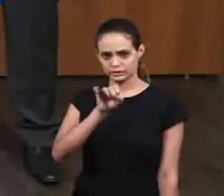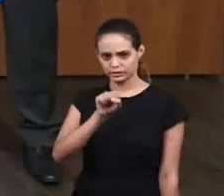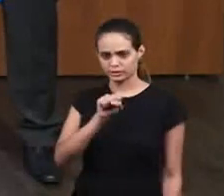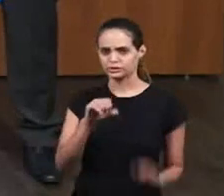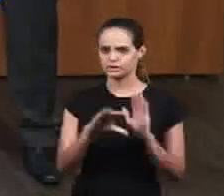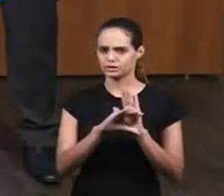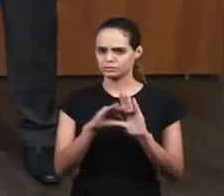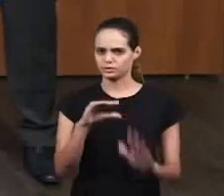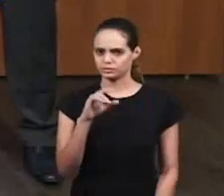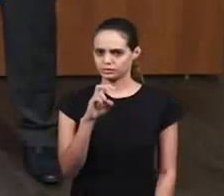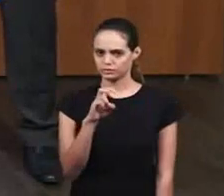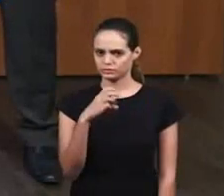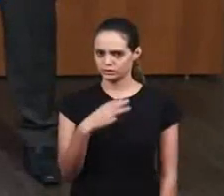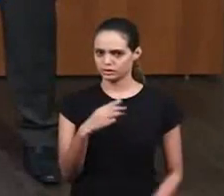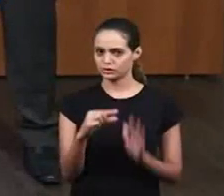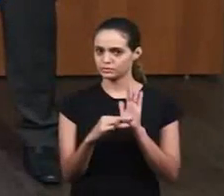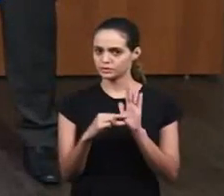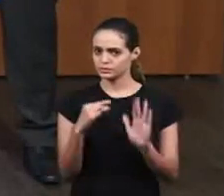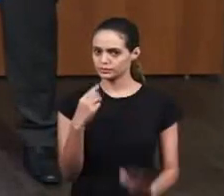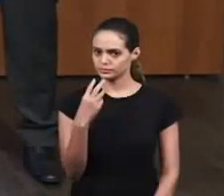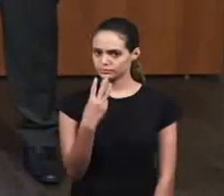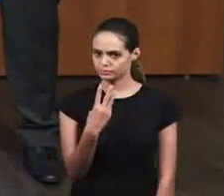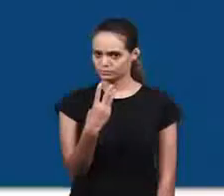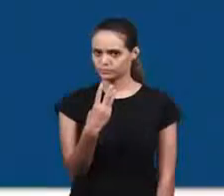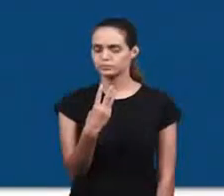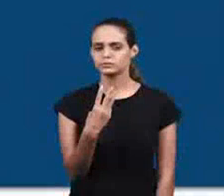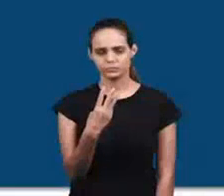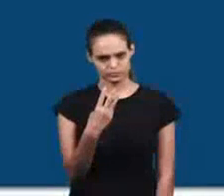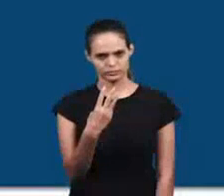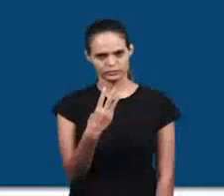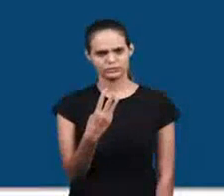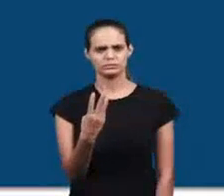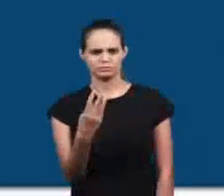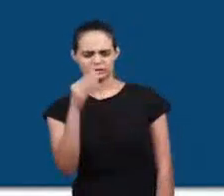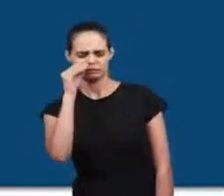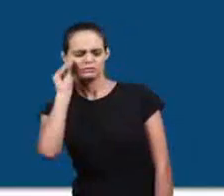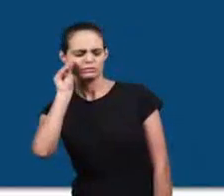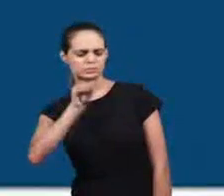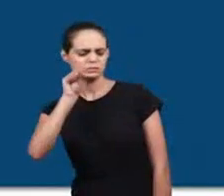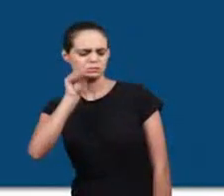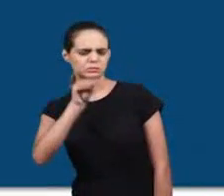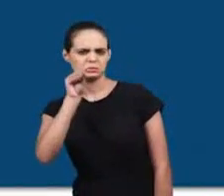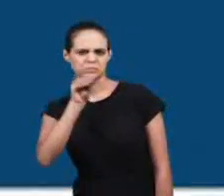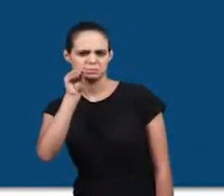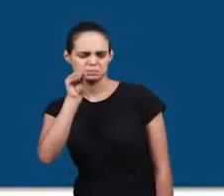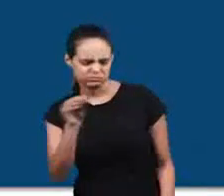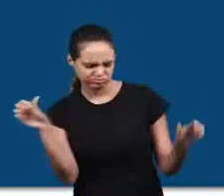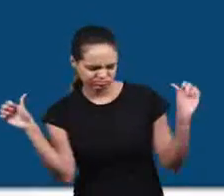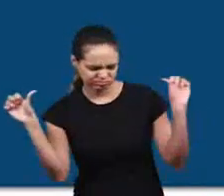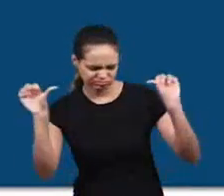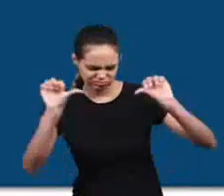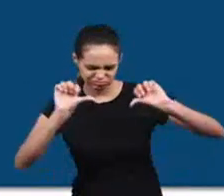Propheten Jesaja, Kapitel 53, Vers 30. Er war der